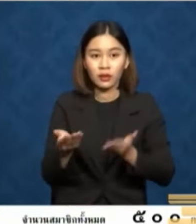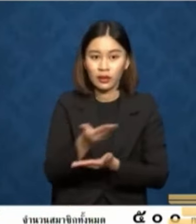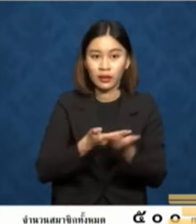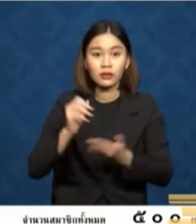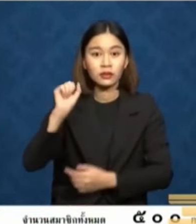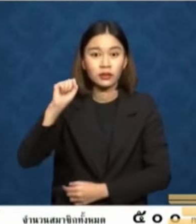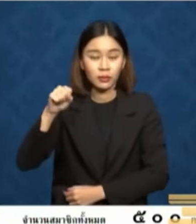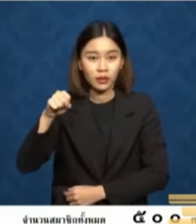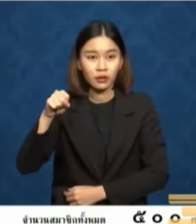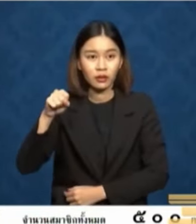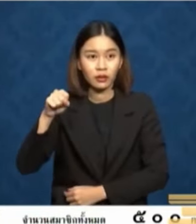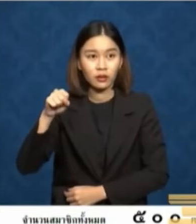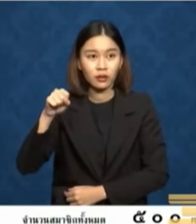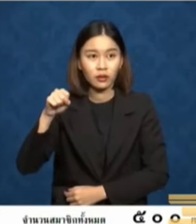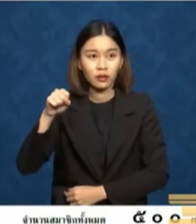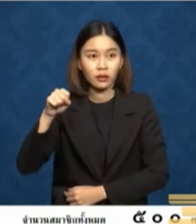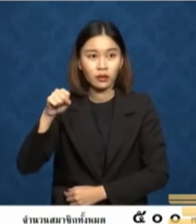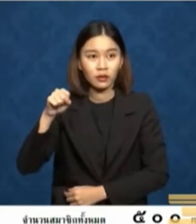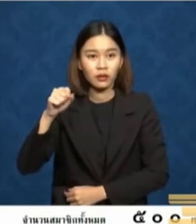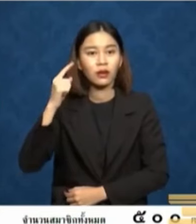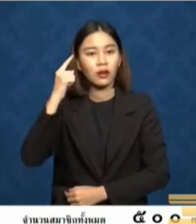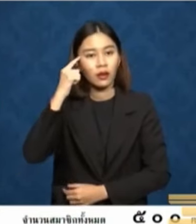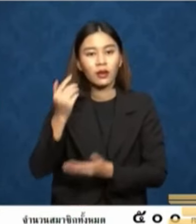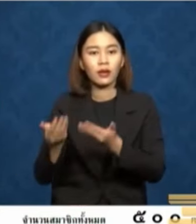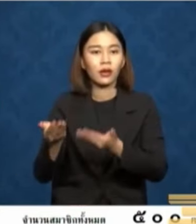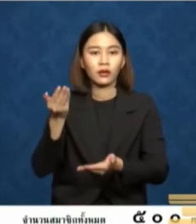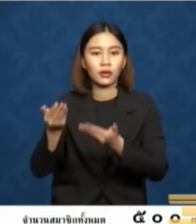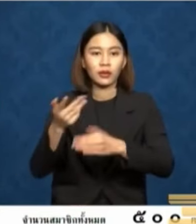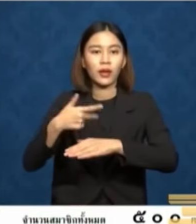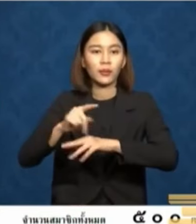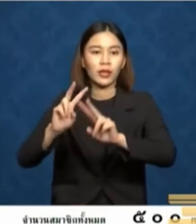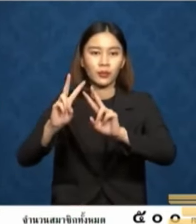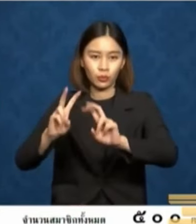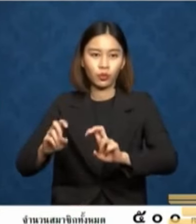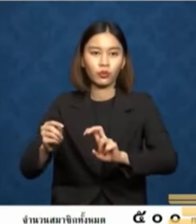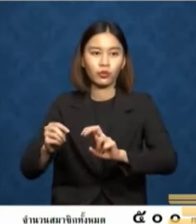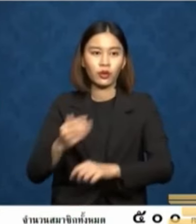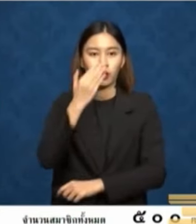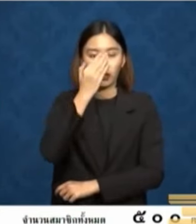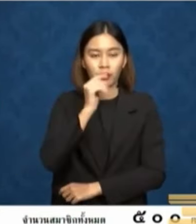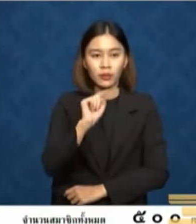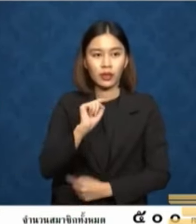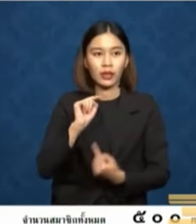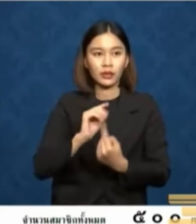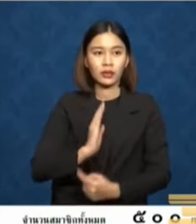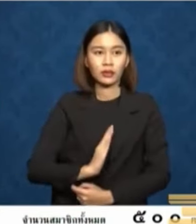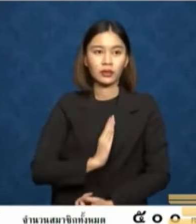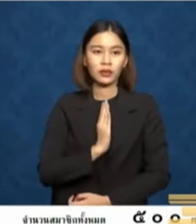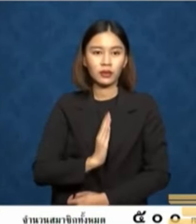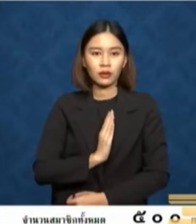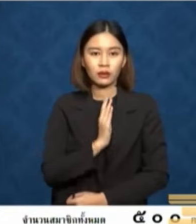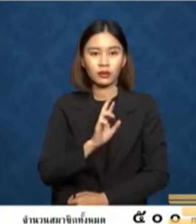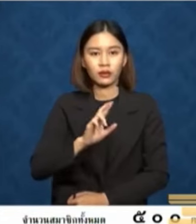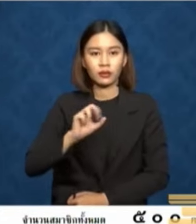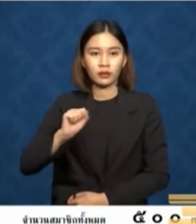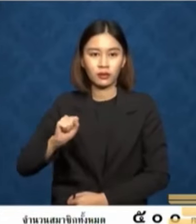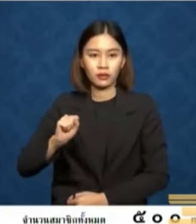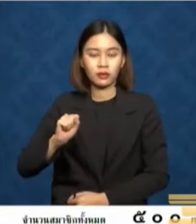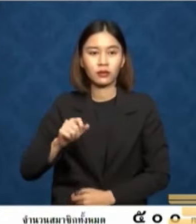มั้ยครับจุดแท้แต่ท่านประธานจะกรุณาครับเพราะว่านี่คือศักดิ์ศรีของ